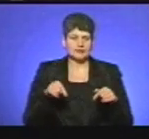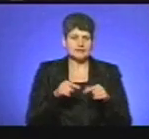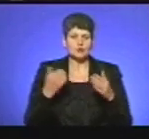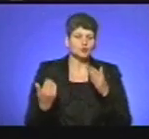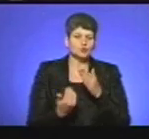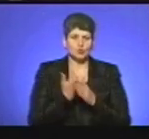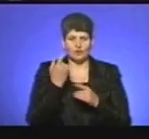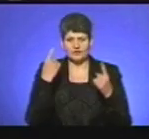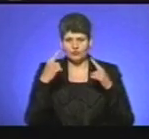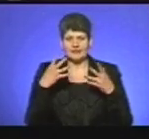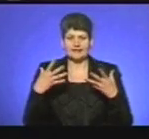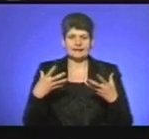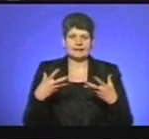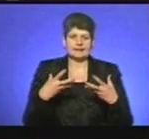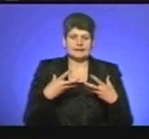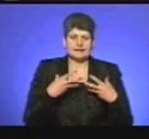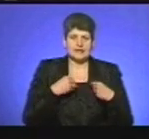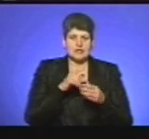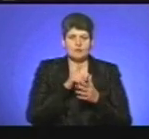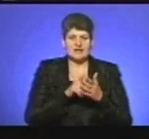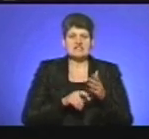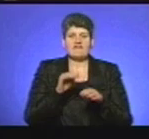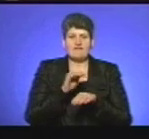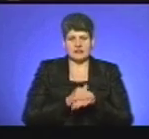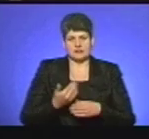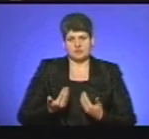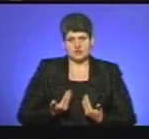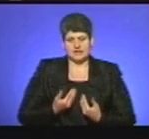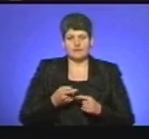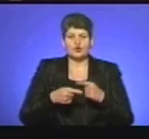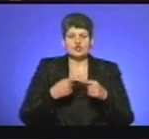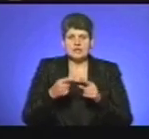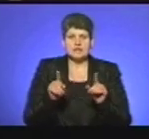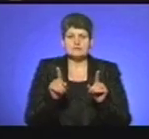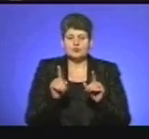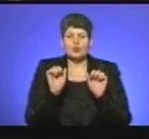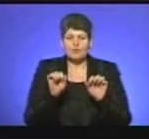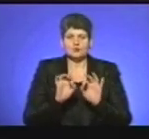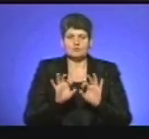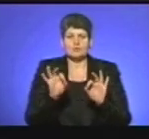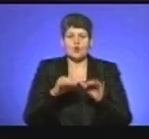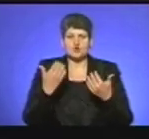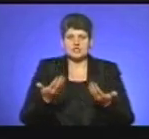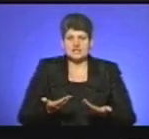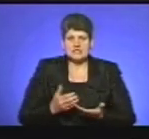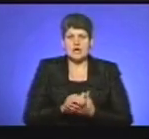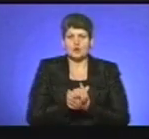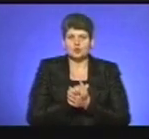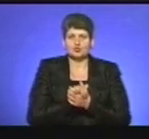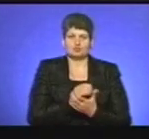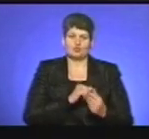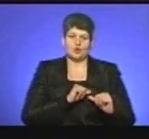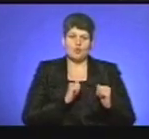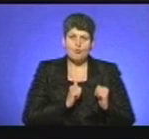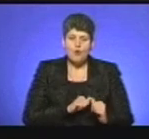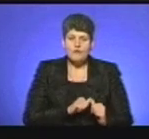є натхненні поезією і фактами з життя. Бо через музику ти можеш розповісти про саме життя, дружбу, про любов.